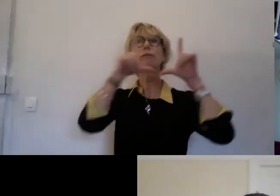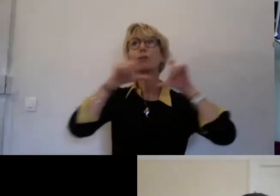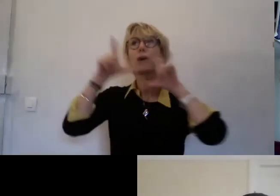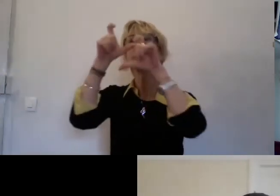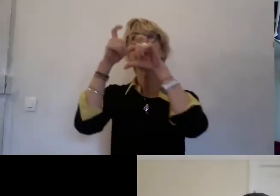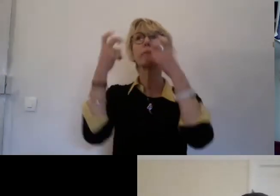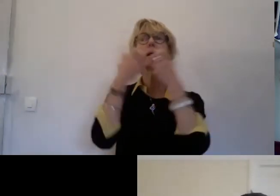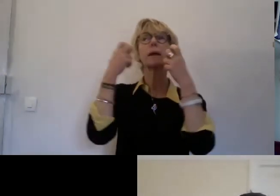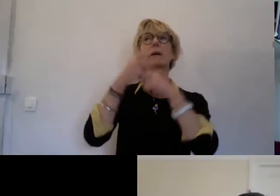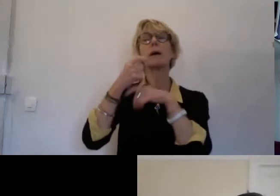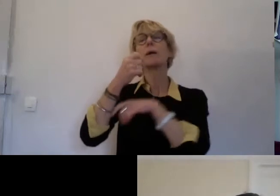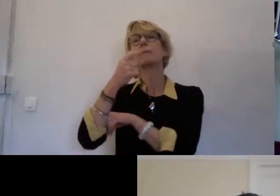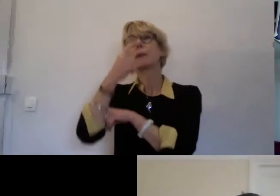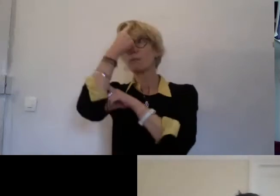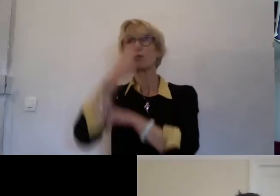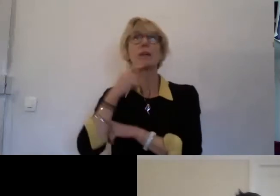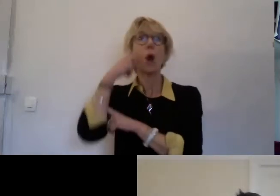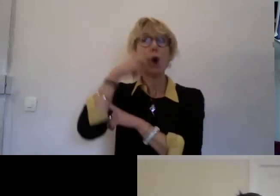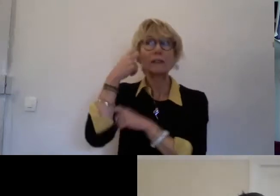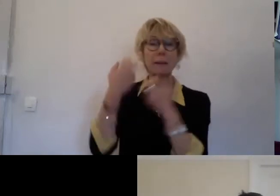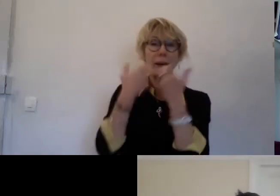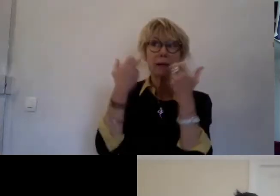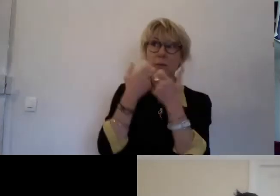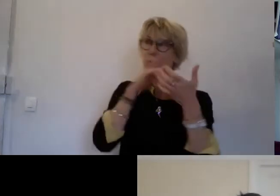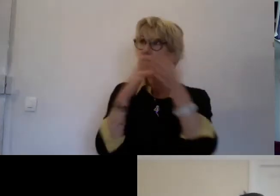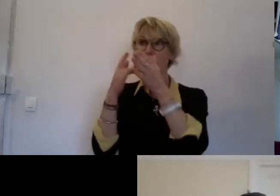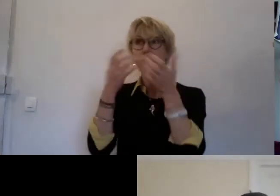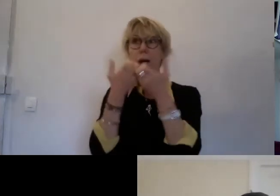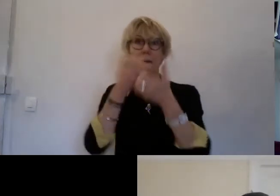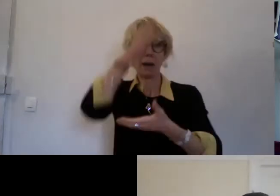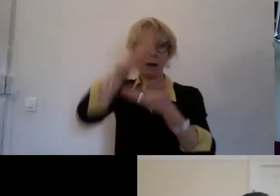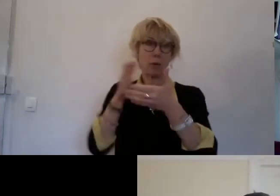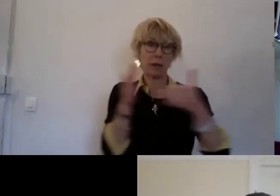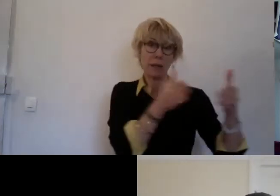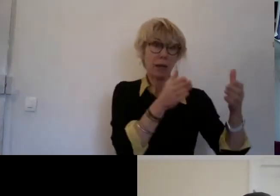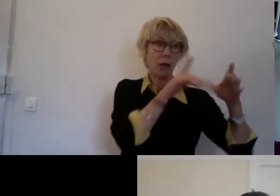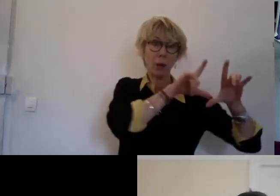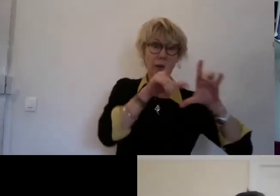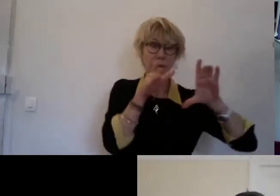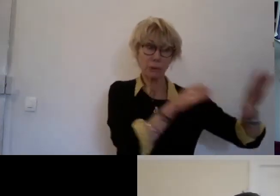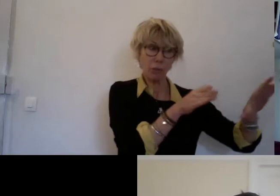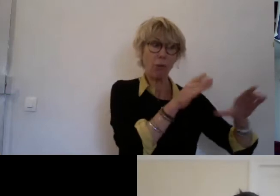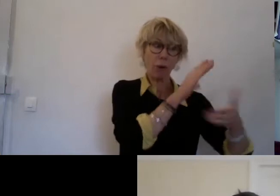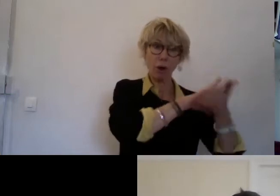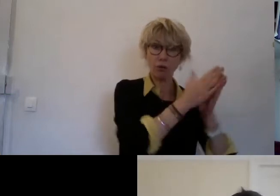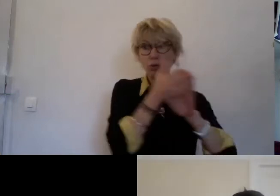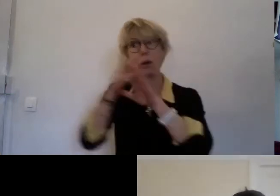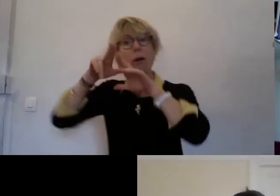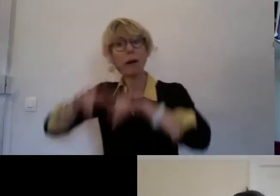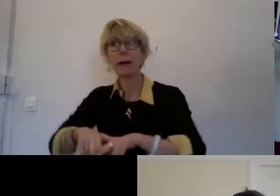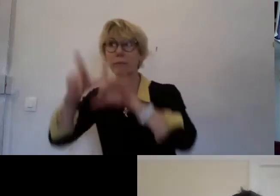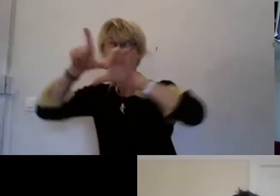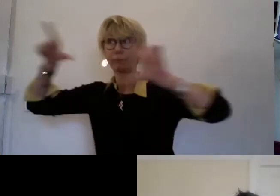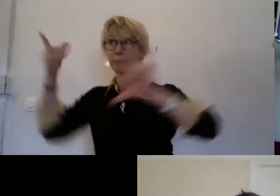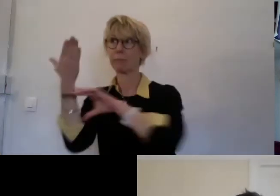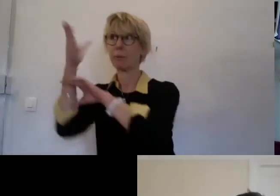faut savoir que la photographie représente presque la moitié de nos collections à Orsay, et pourtant on les expose très peu, et pourtant c'est toujours très difficile de les